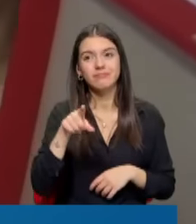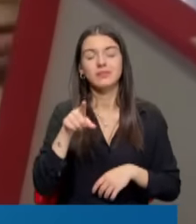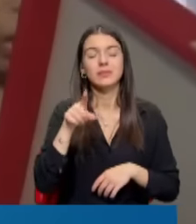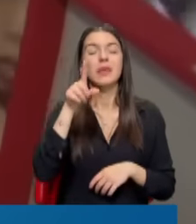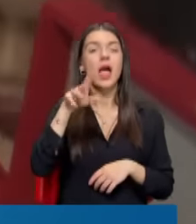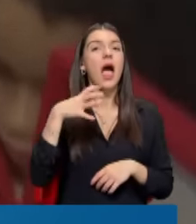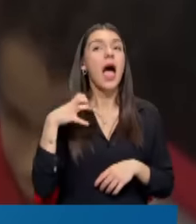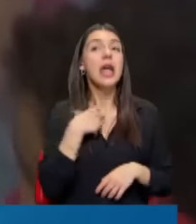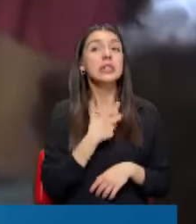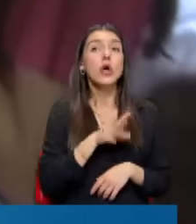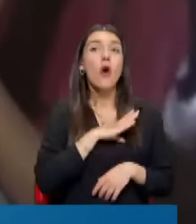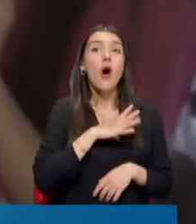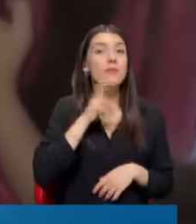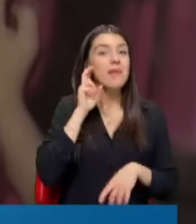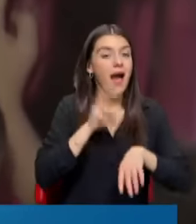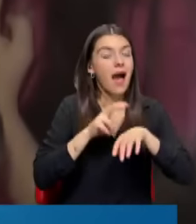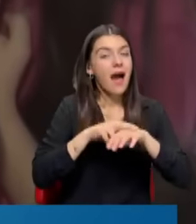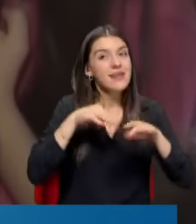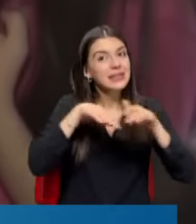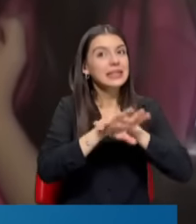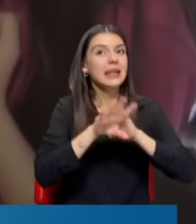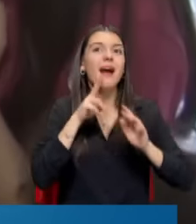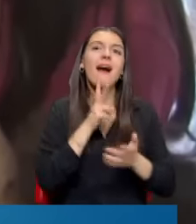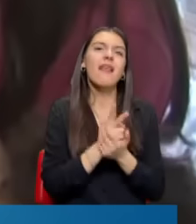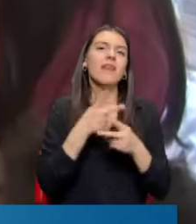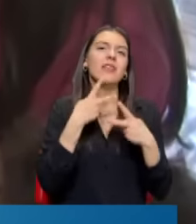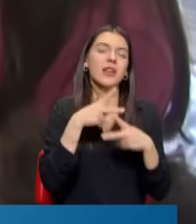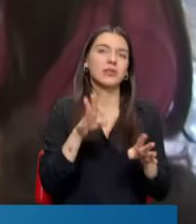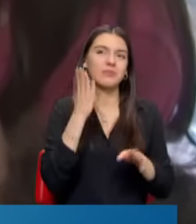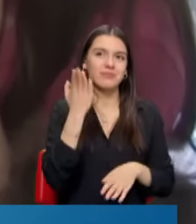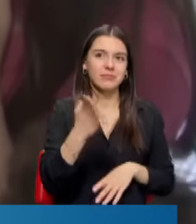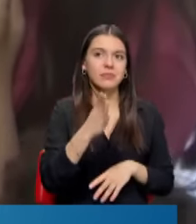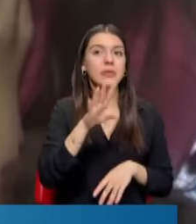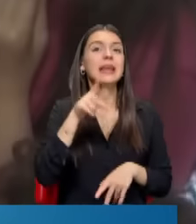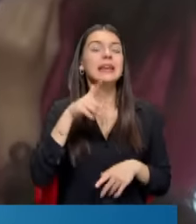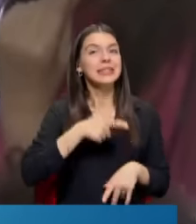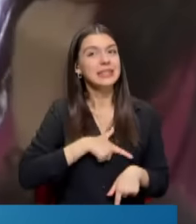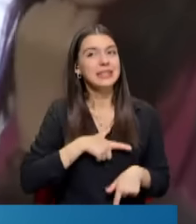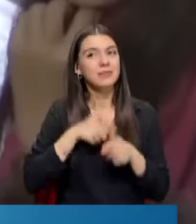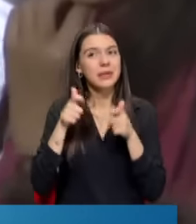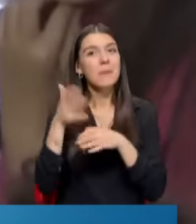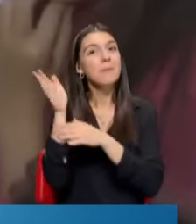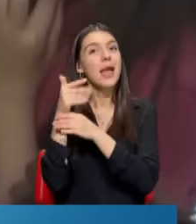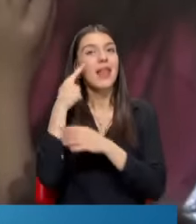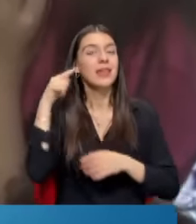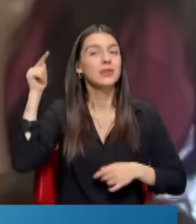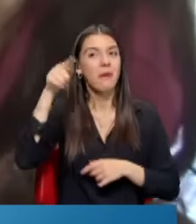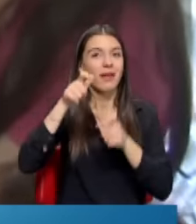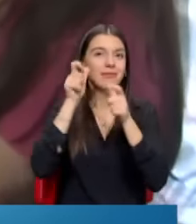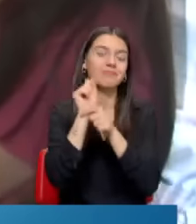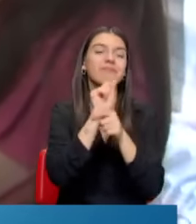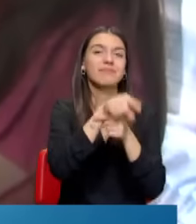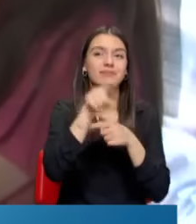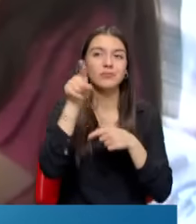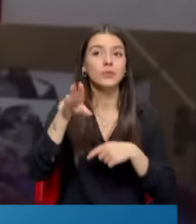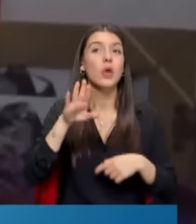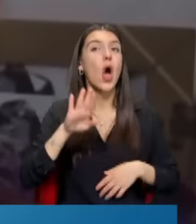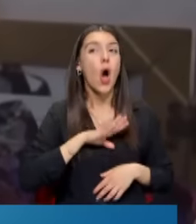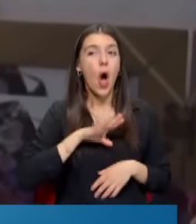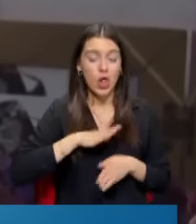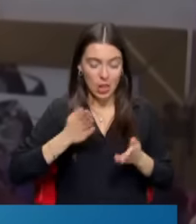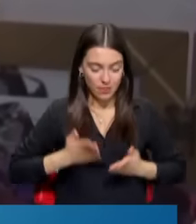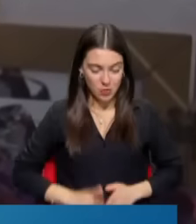oğlunun hatıralarını sergilemeye karar verdi. İzmir Bayraklı'daki evlerinde oğlunun doğumundan şehit oluncaya kadar kullandığı